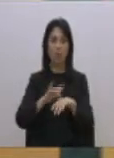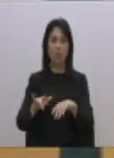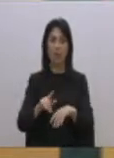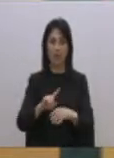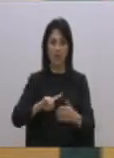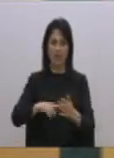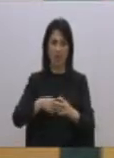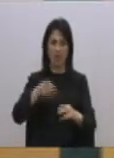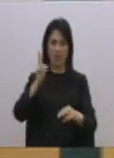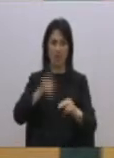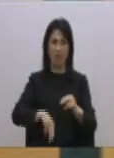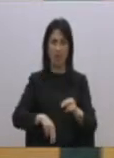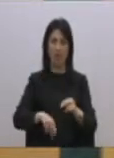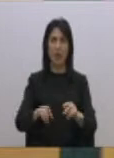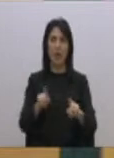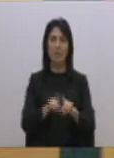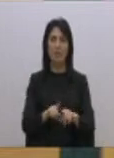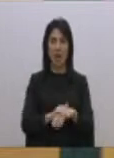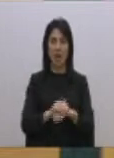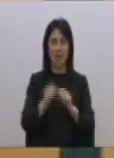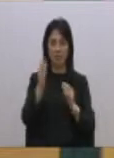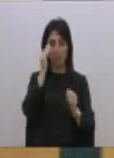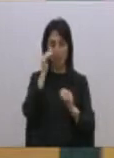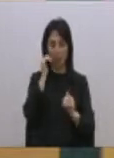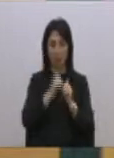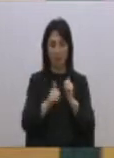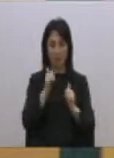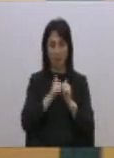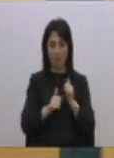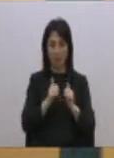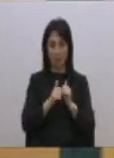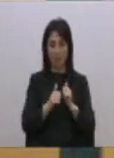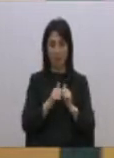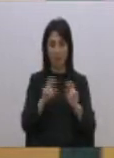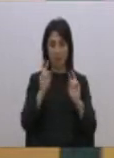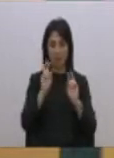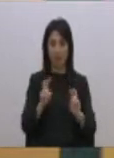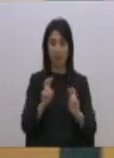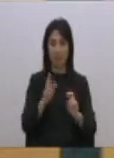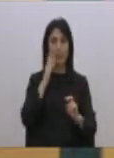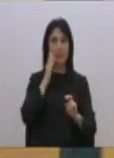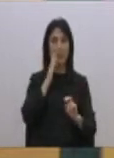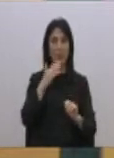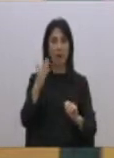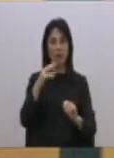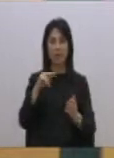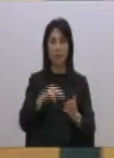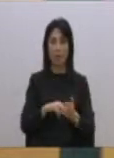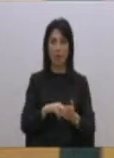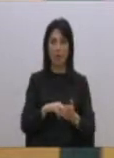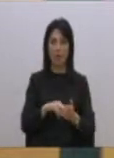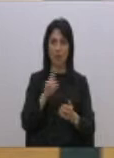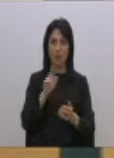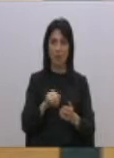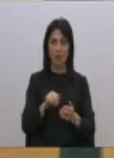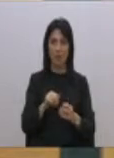წერტილი დაესმება. ასე რომ ყოველთვის ნიშნავს სიმართლის მხარეს დგომას და